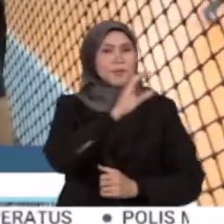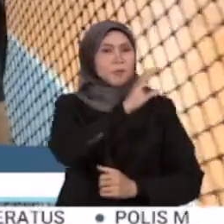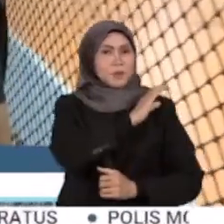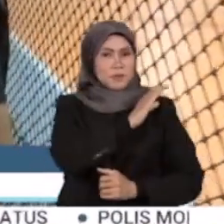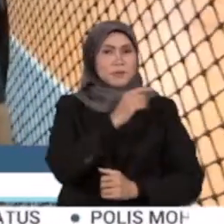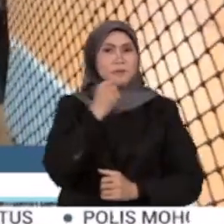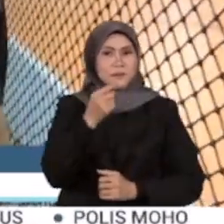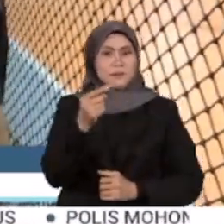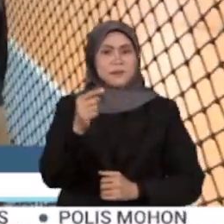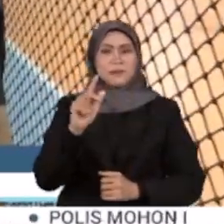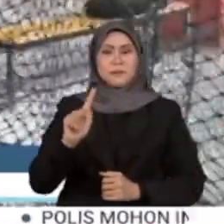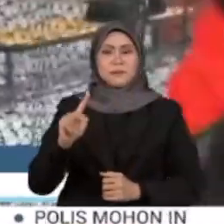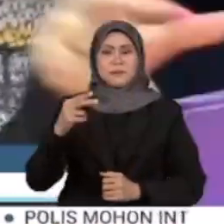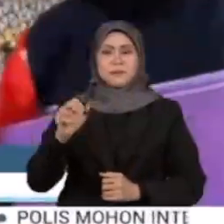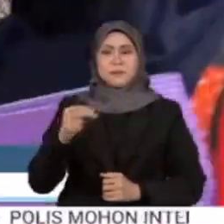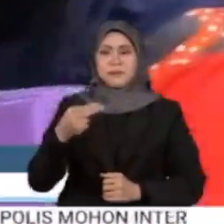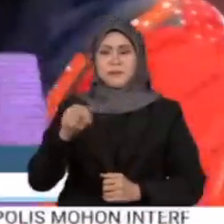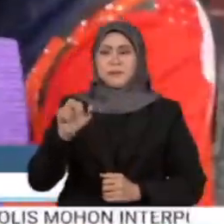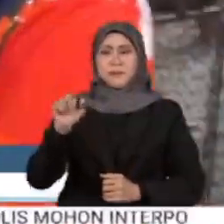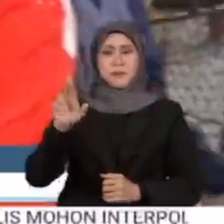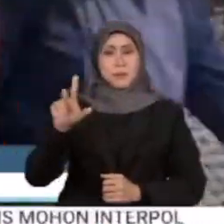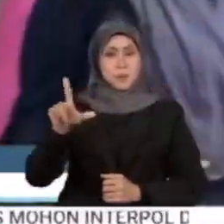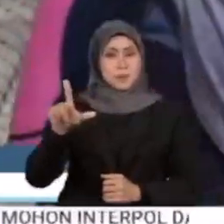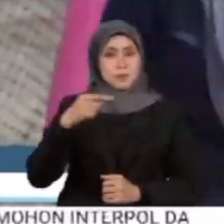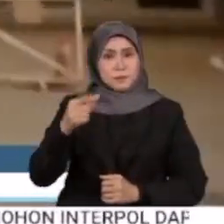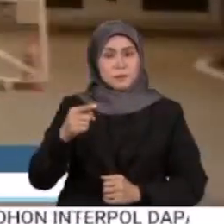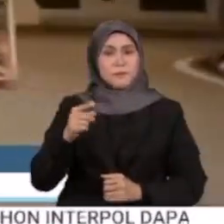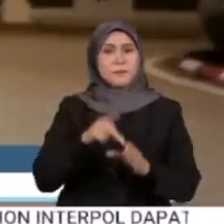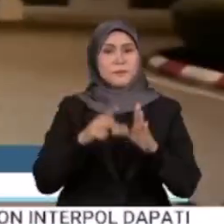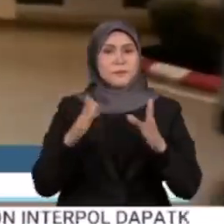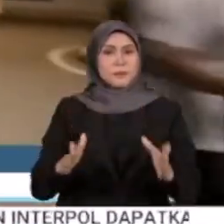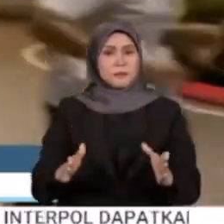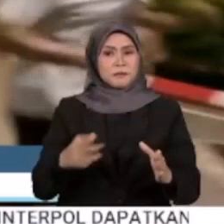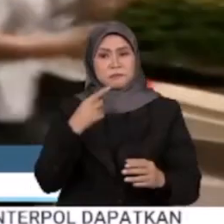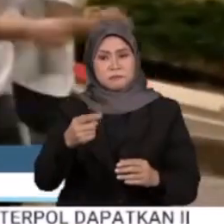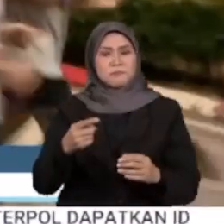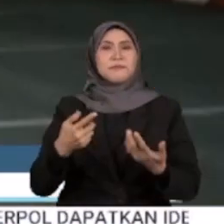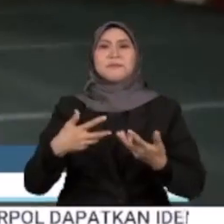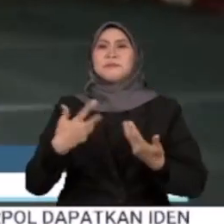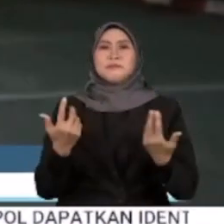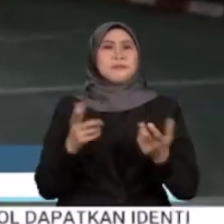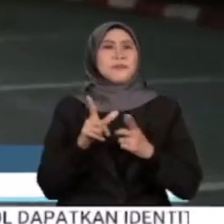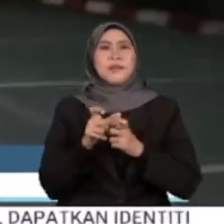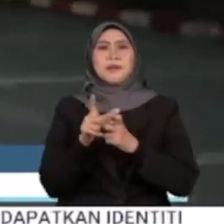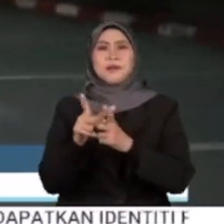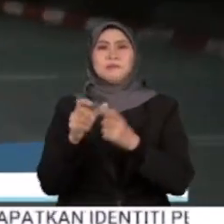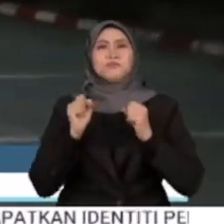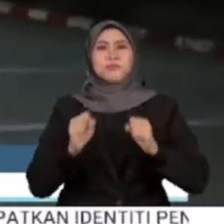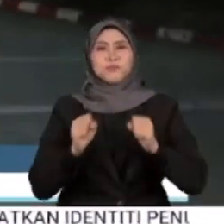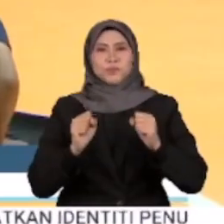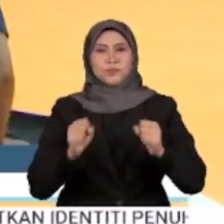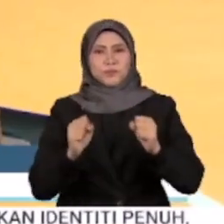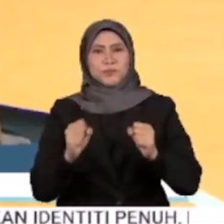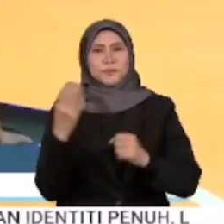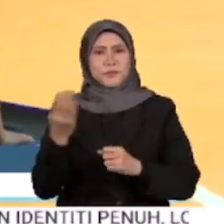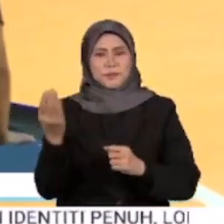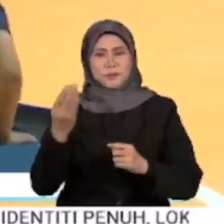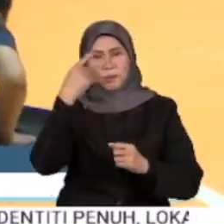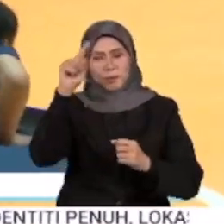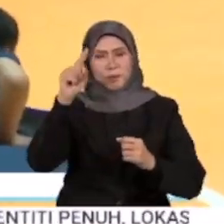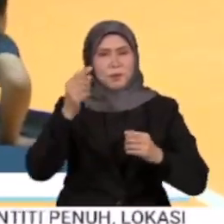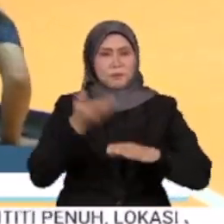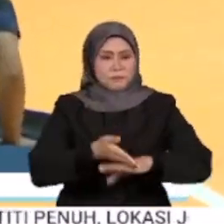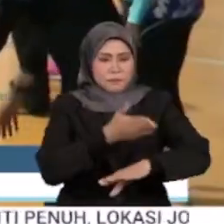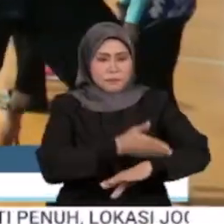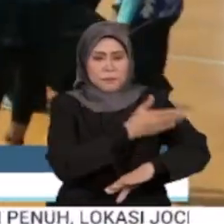pengerusinya, Khairul Abnan Osman, peserta yang hadir akan didedahkan dengan larian santai dan latihan kecergasan bagi